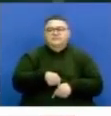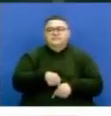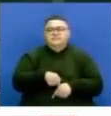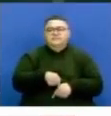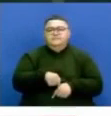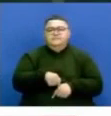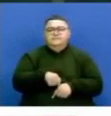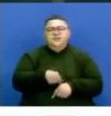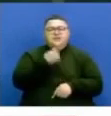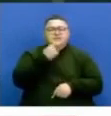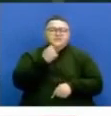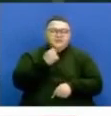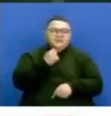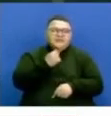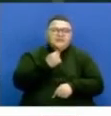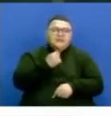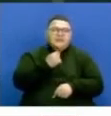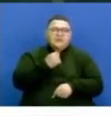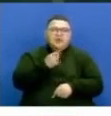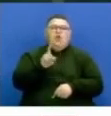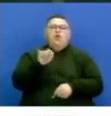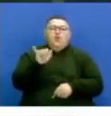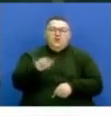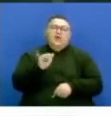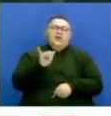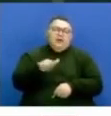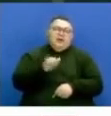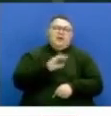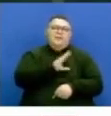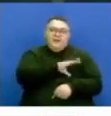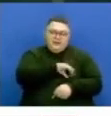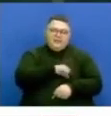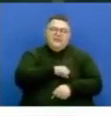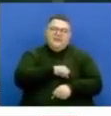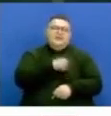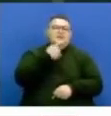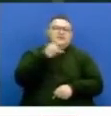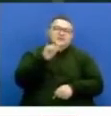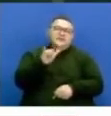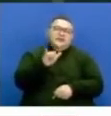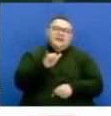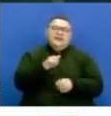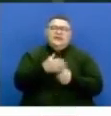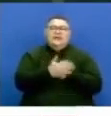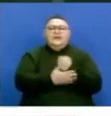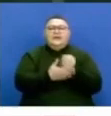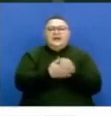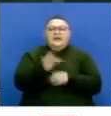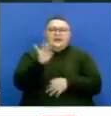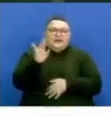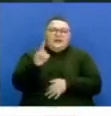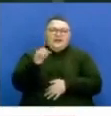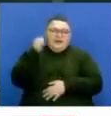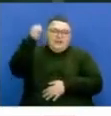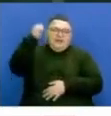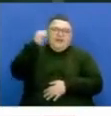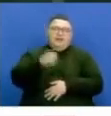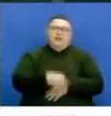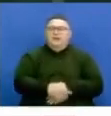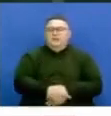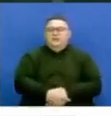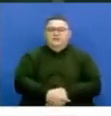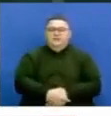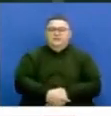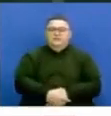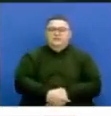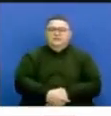pengakuan bahwa Palestina seperti layaknya negara-negara lain yang merdeka.